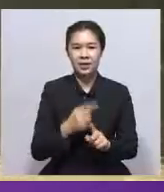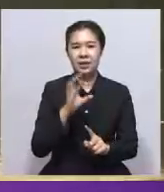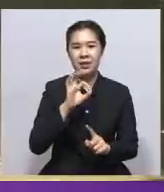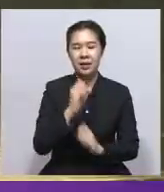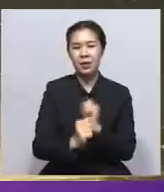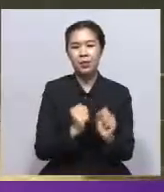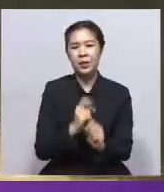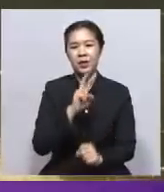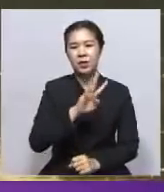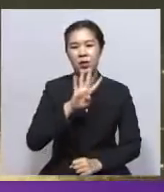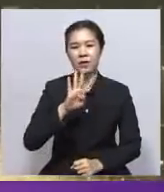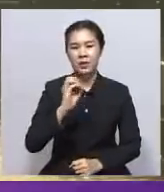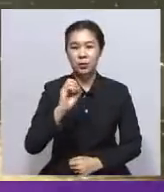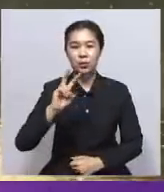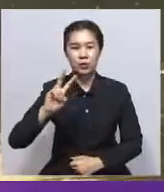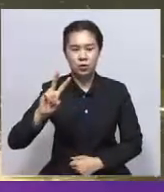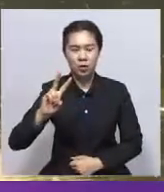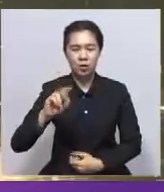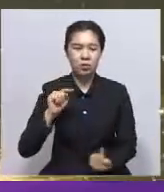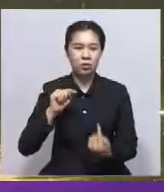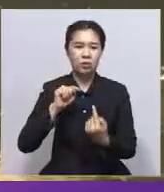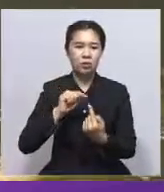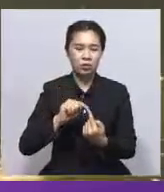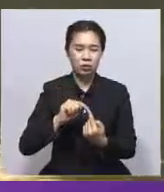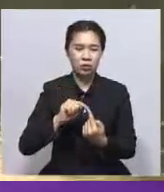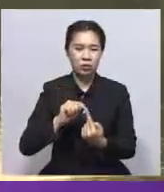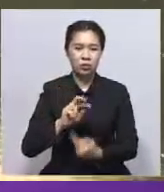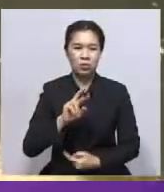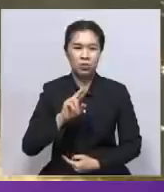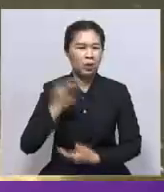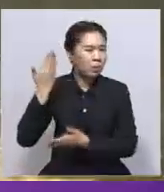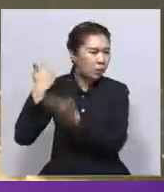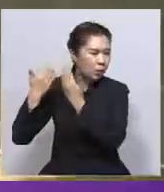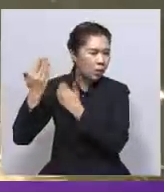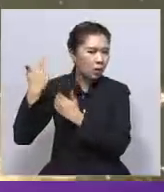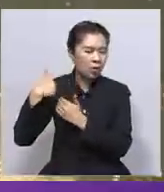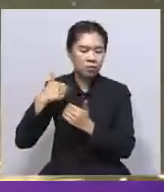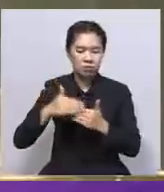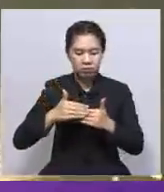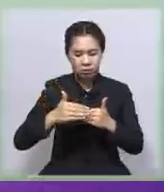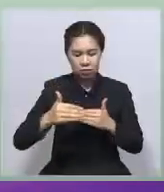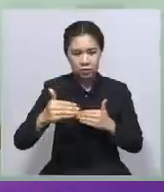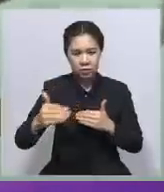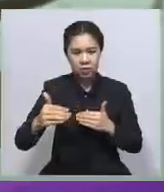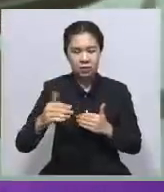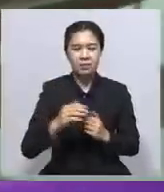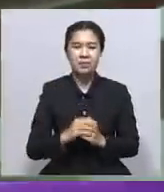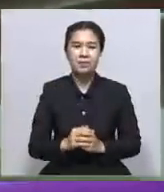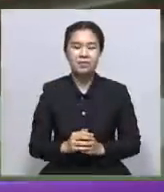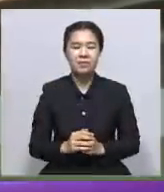ราช2402ในสมัยพระบาทสมเด็จพระจอมเกล้าเจ้าอยู่หัวเพื่อย่นระยะทางไปนมัสการพระปฐมเ